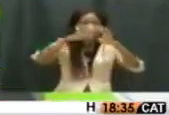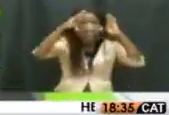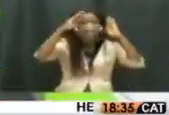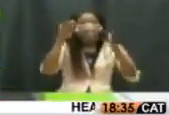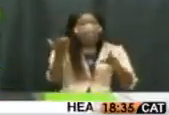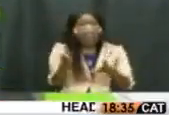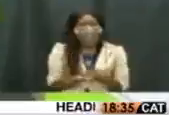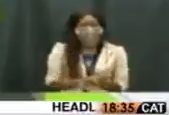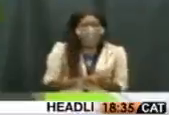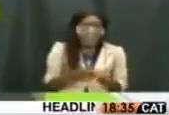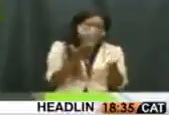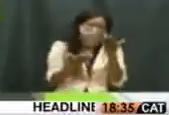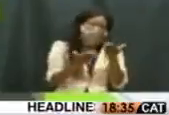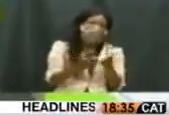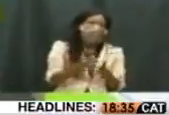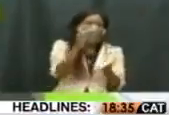muli